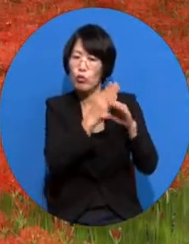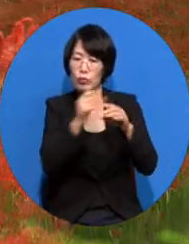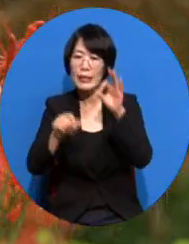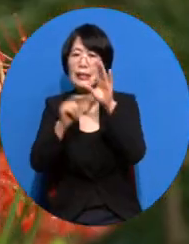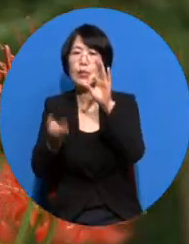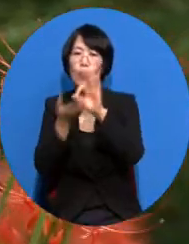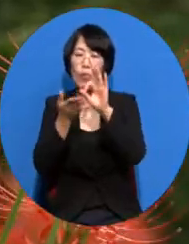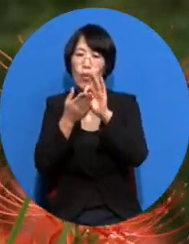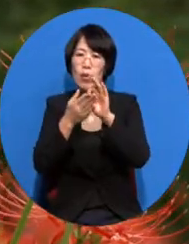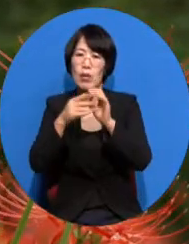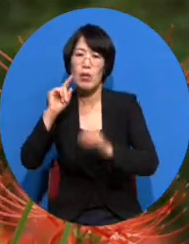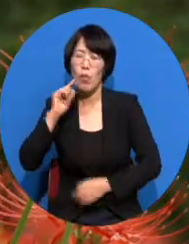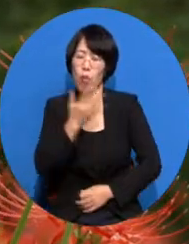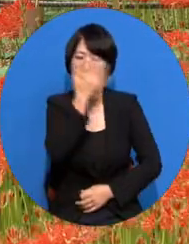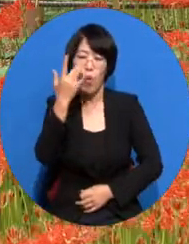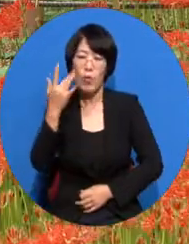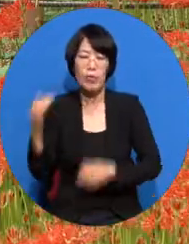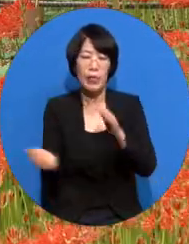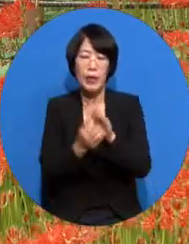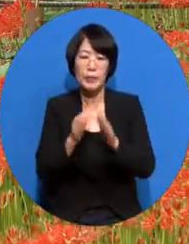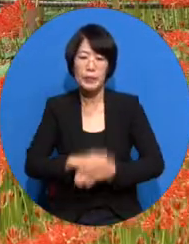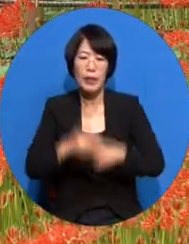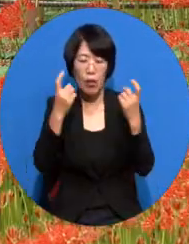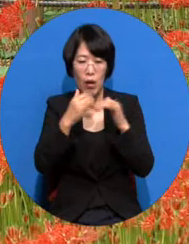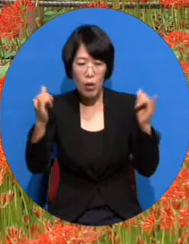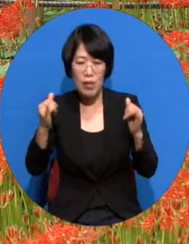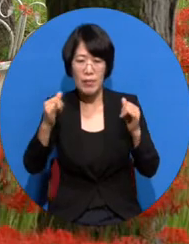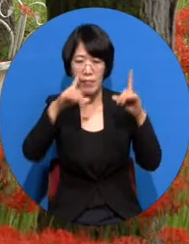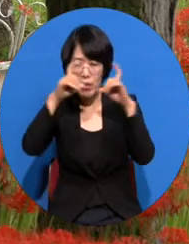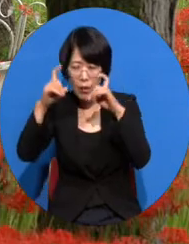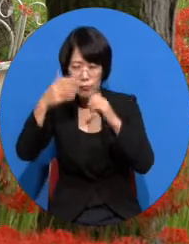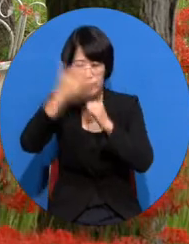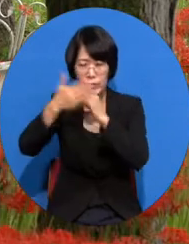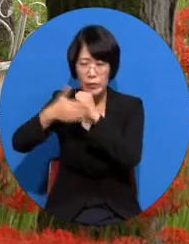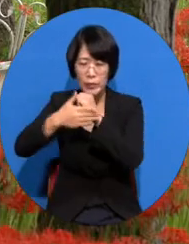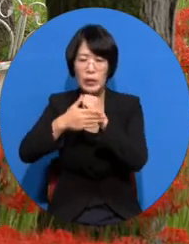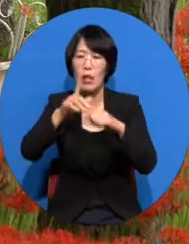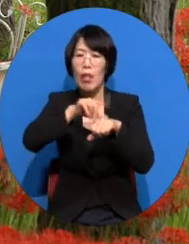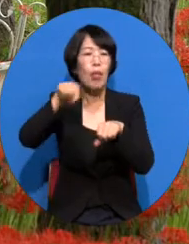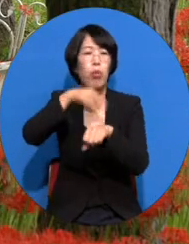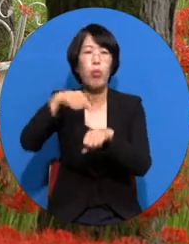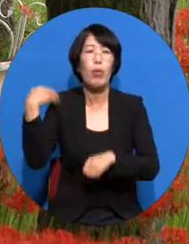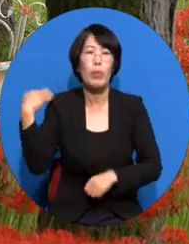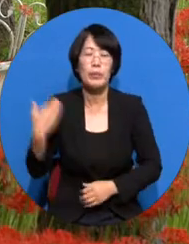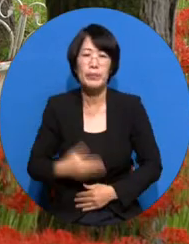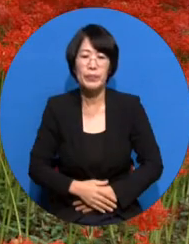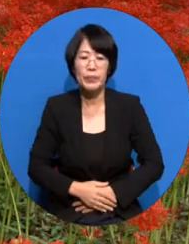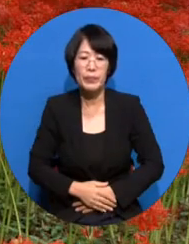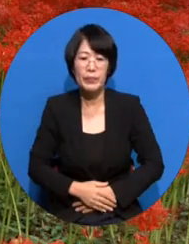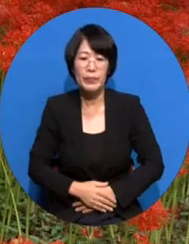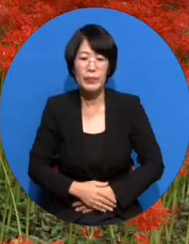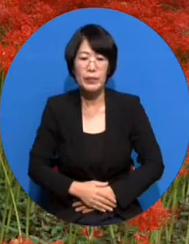10월 초까지 절정을 이룹니다. 관광객들은 카메라에 추억을 담느라 시간 가는 줄도 모릅니다.